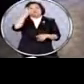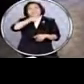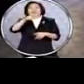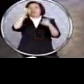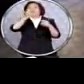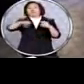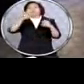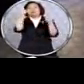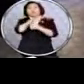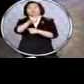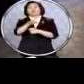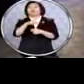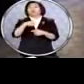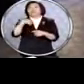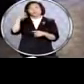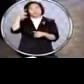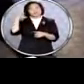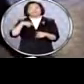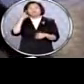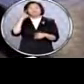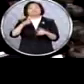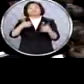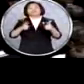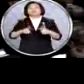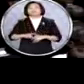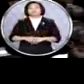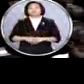的，这个我倒是不能沟通。